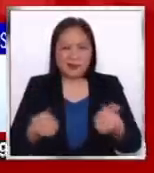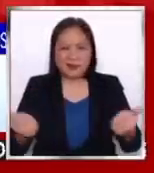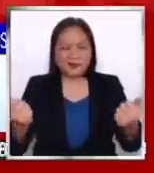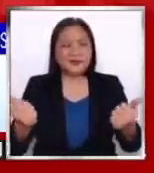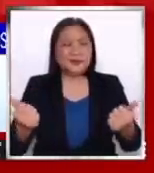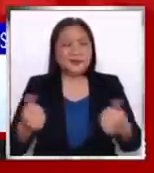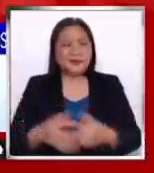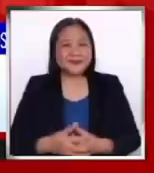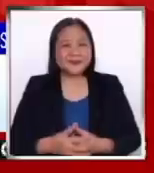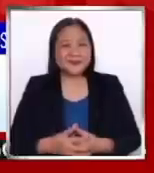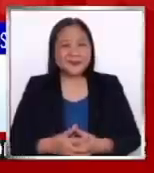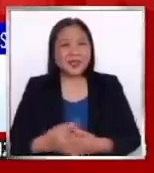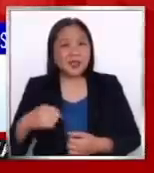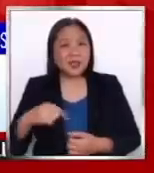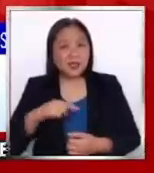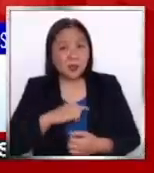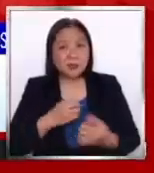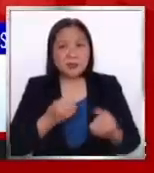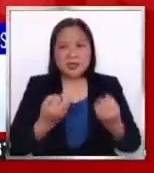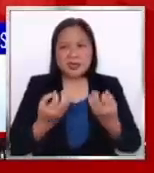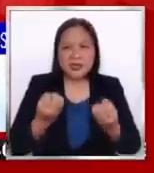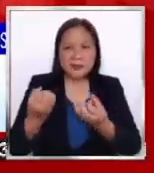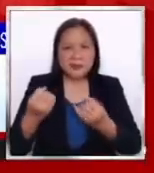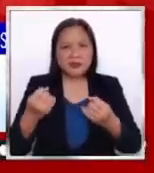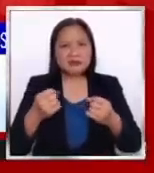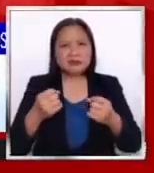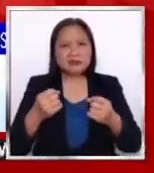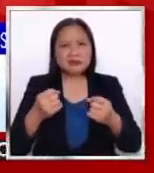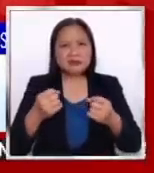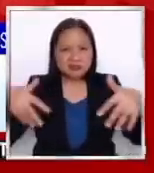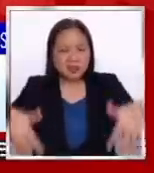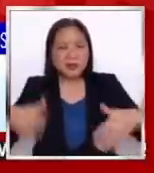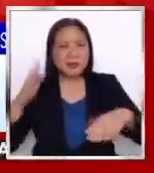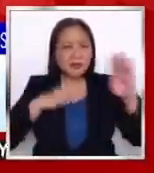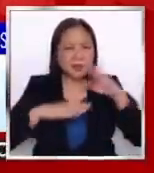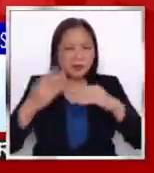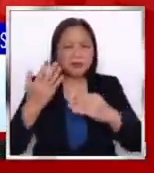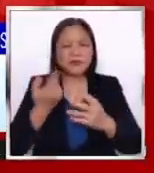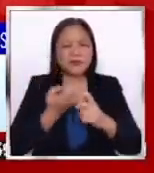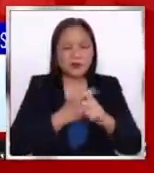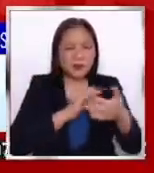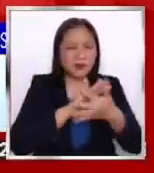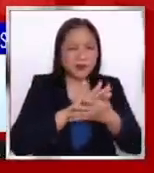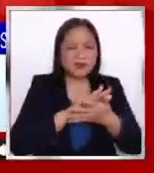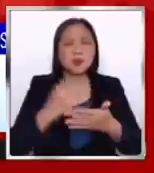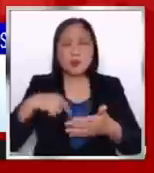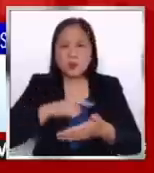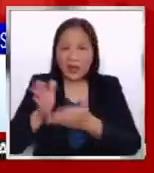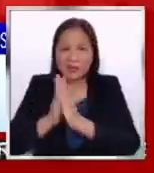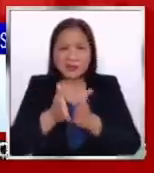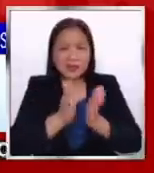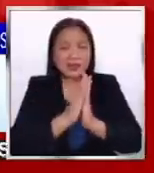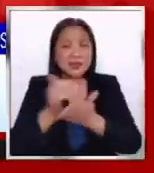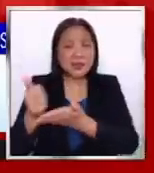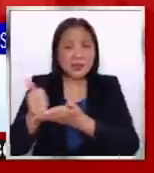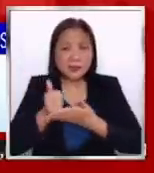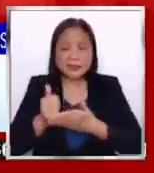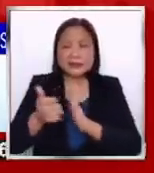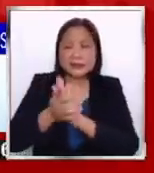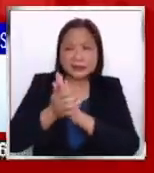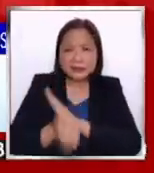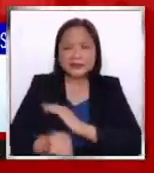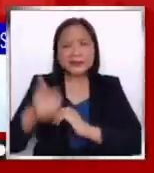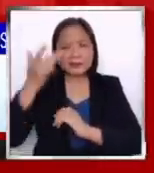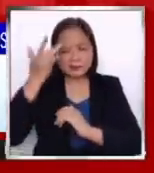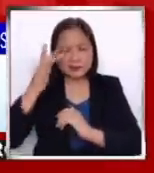naging sangay-sangay na problema dulot ng pandemya. Kailangan natin ng tulong, galing at talento ng bawat Pilipino.